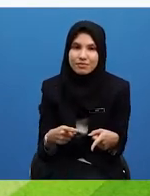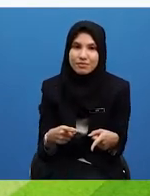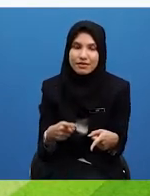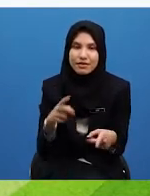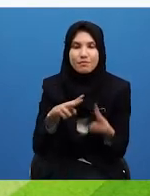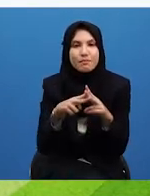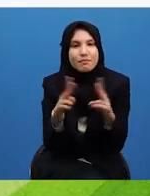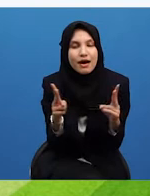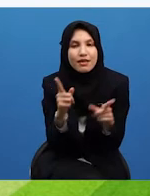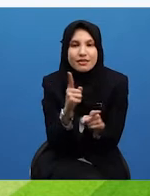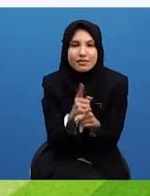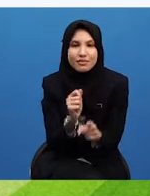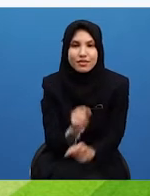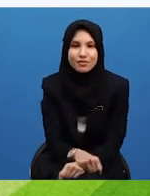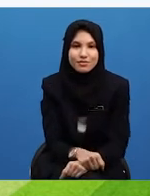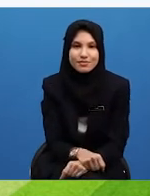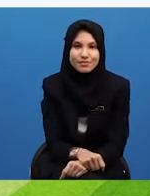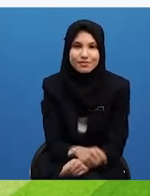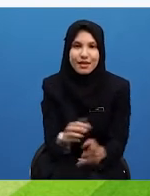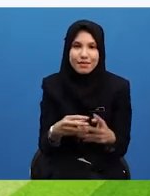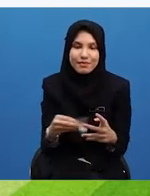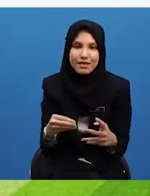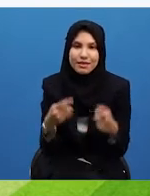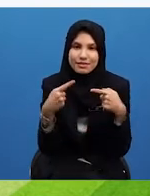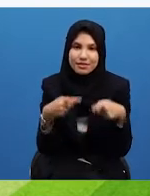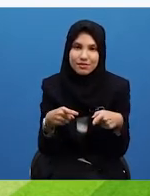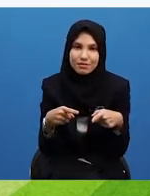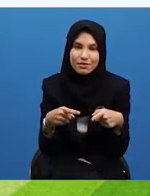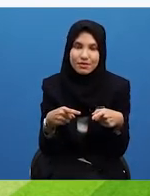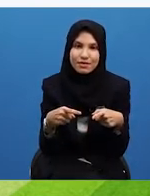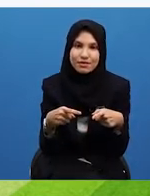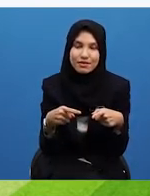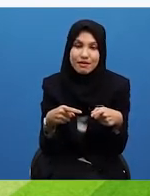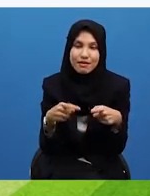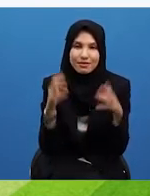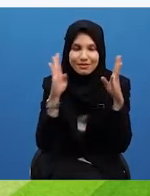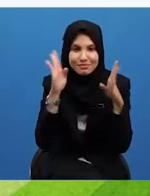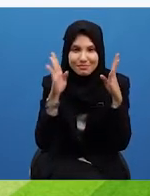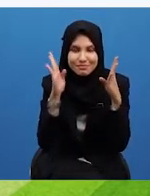tepat pilihan jawaban agak keliru